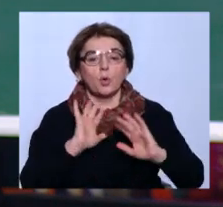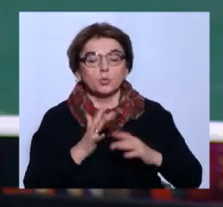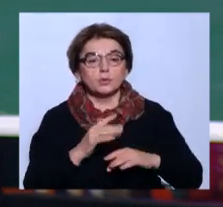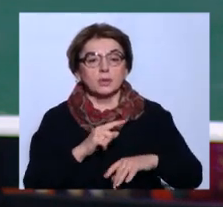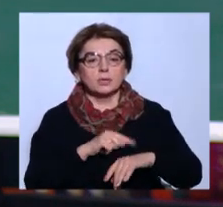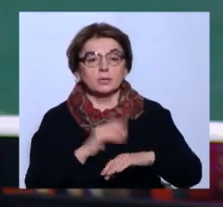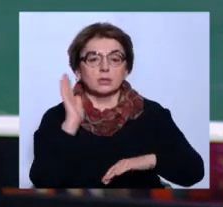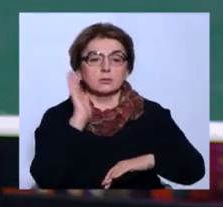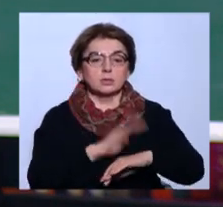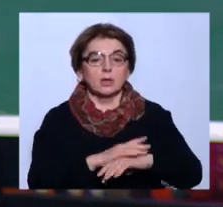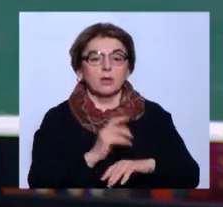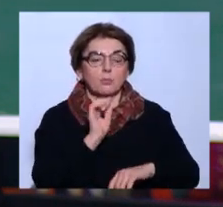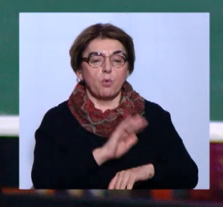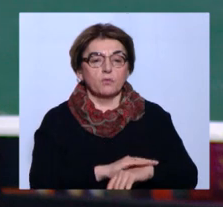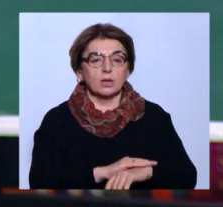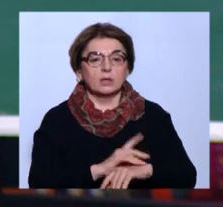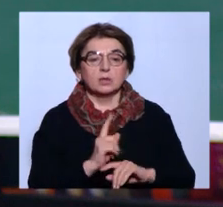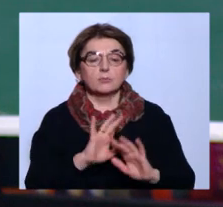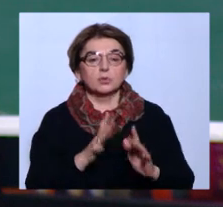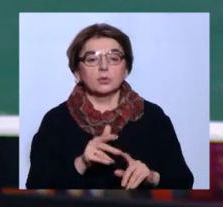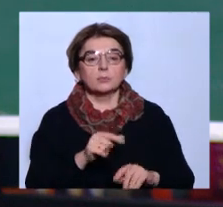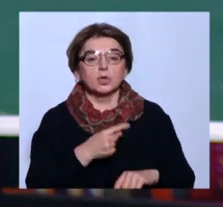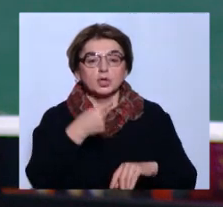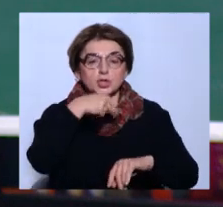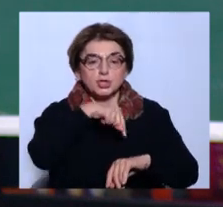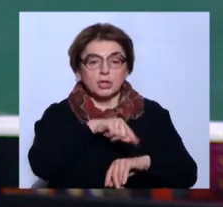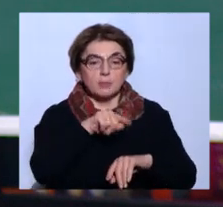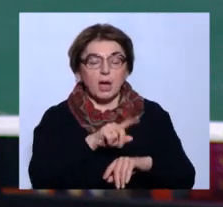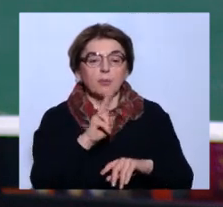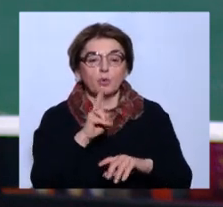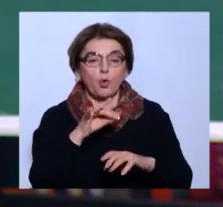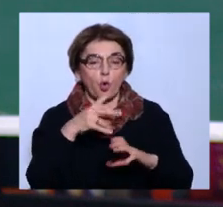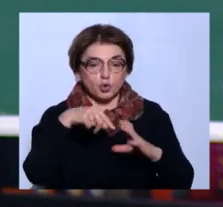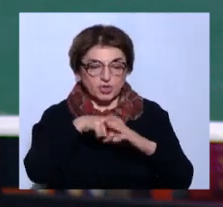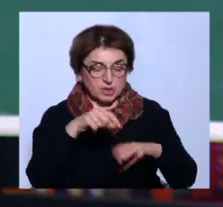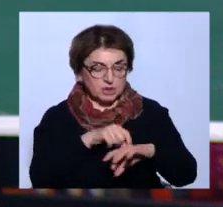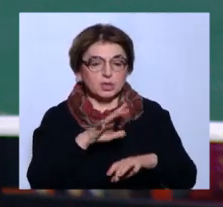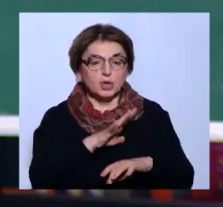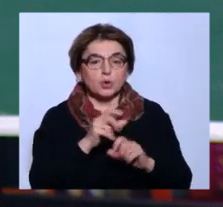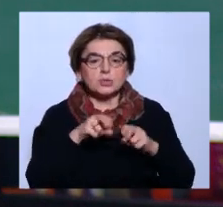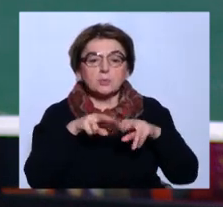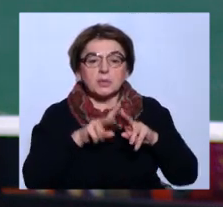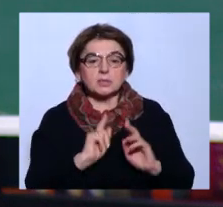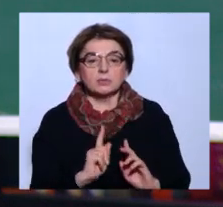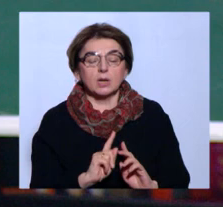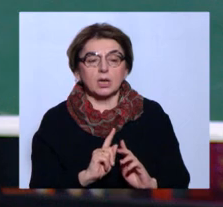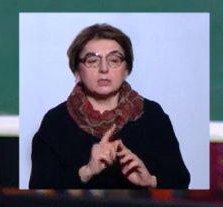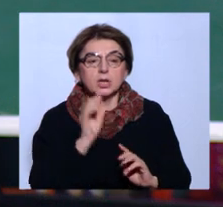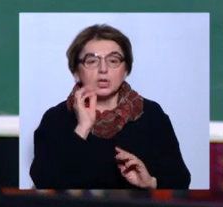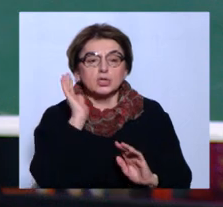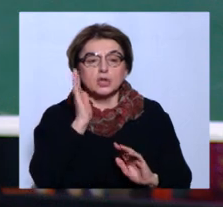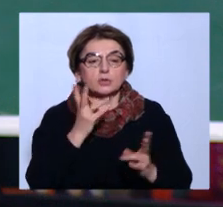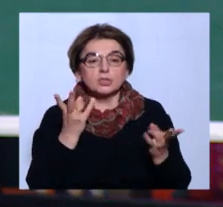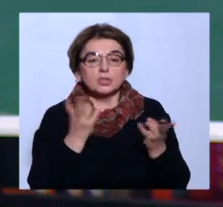შემთხვევით ეს კოღო მოუკალით, ხო? შეიძლება ამ კოღოში იყოს ისეთი რაღაცა გენი, რომელიც შემდგომში